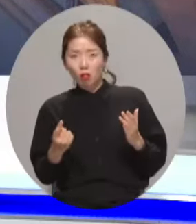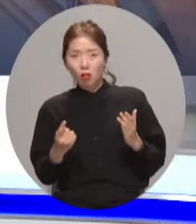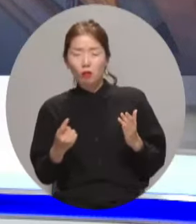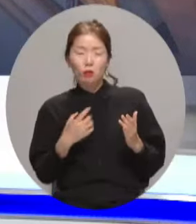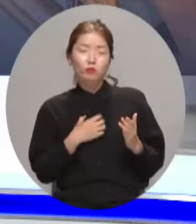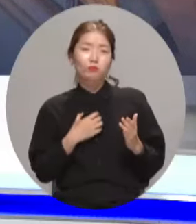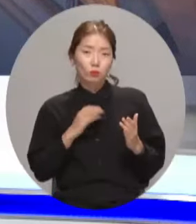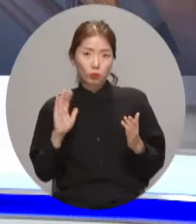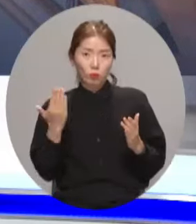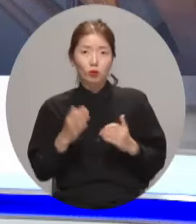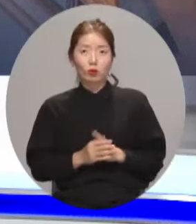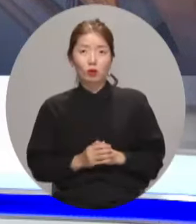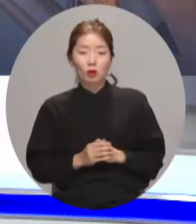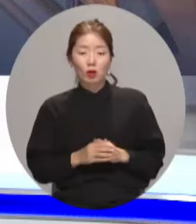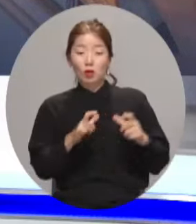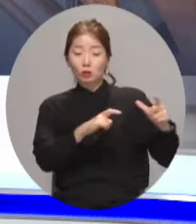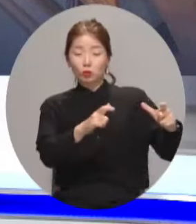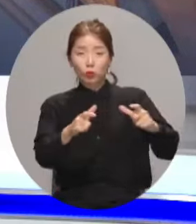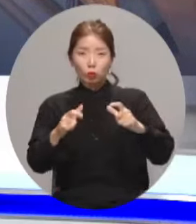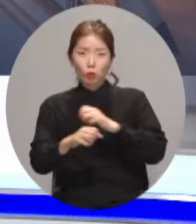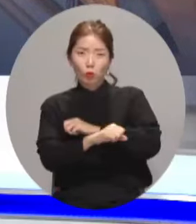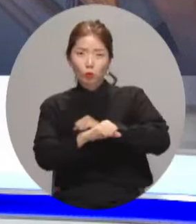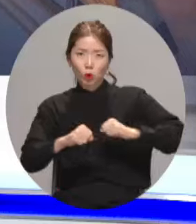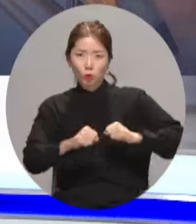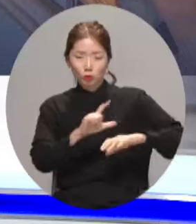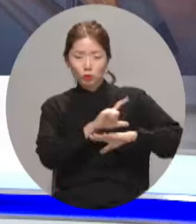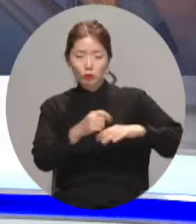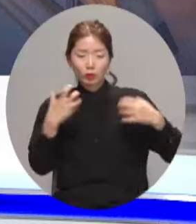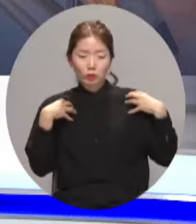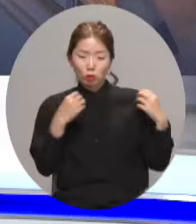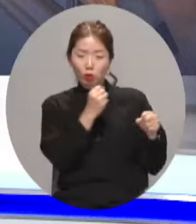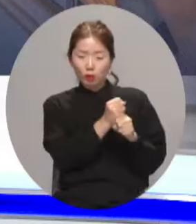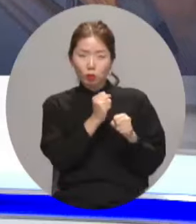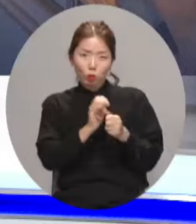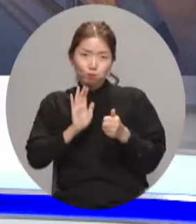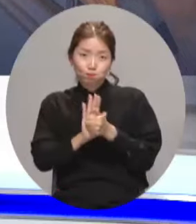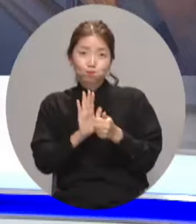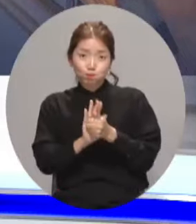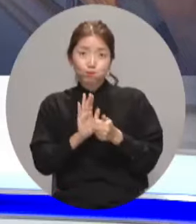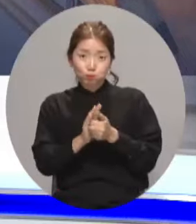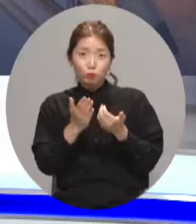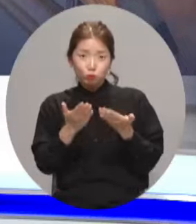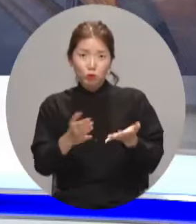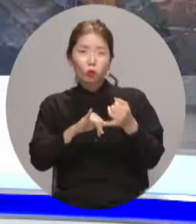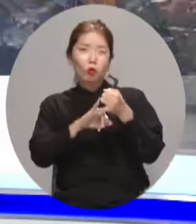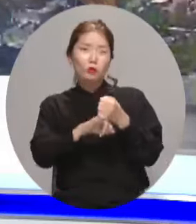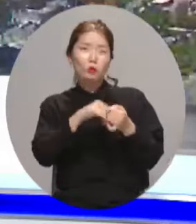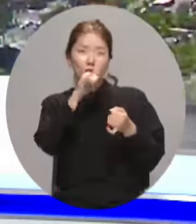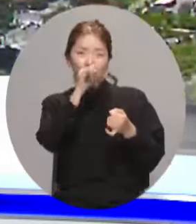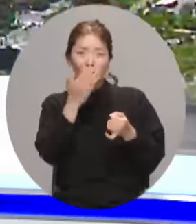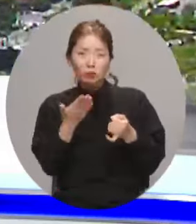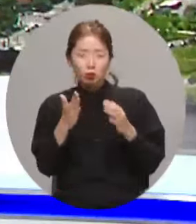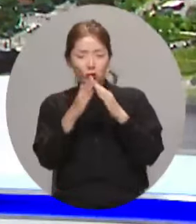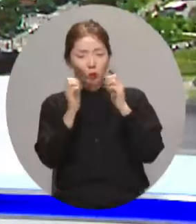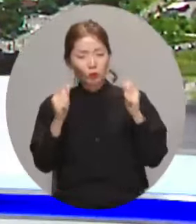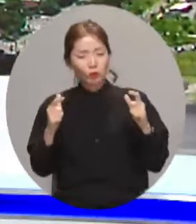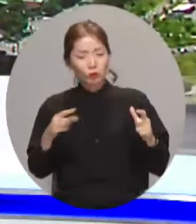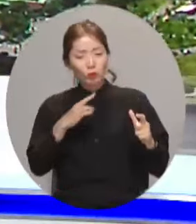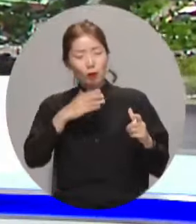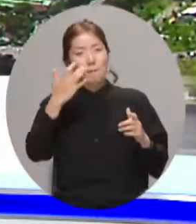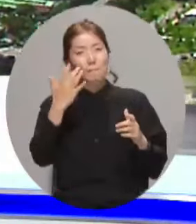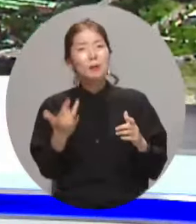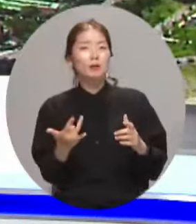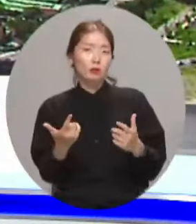될 위기입니다. 권역별로 초광역 지자체를 만들고 전폭적인 지원을 아끼지 않겠다는데 전북만 빠진